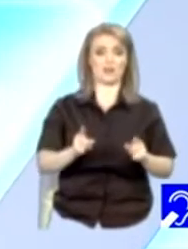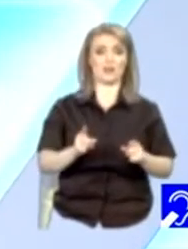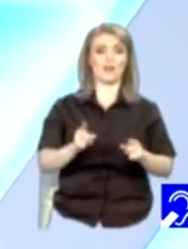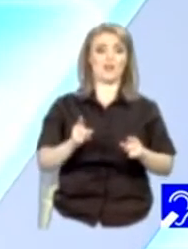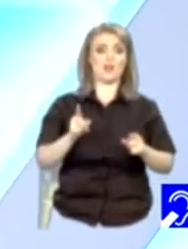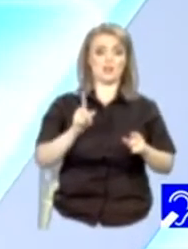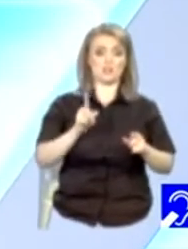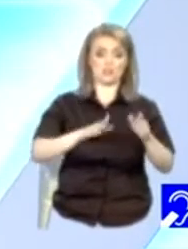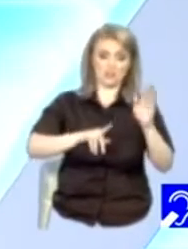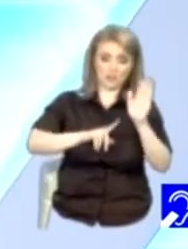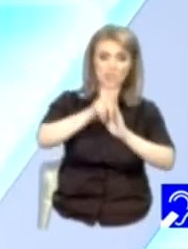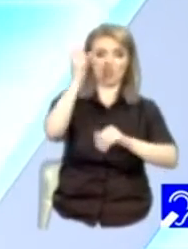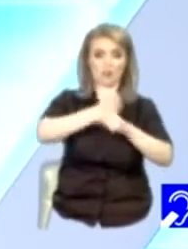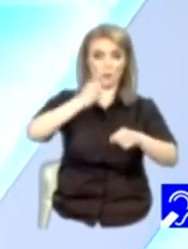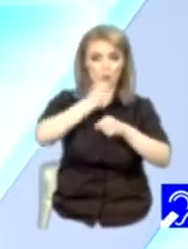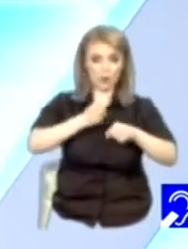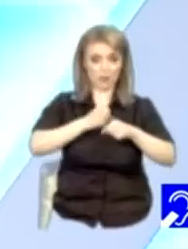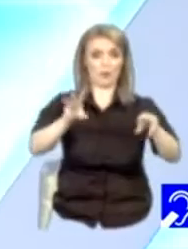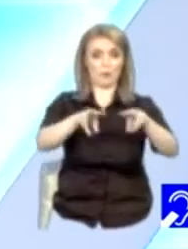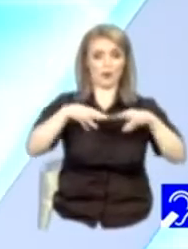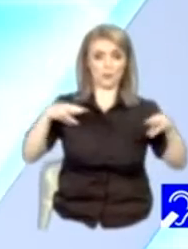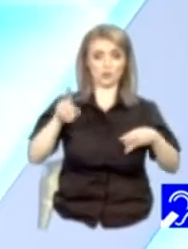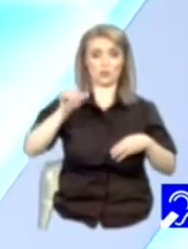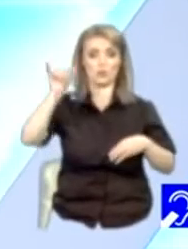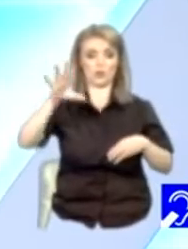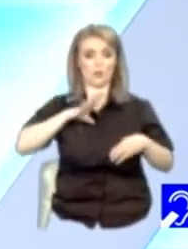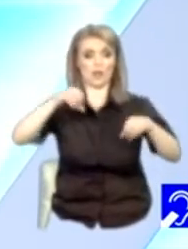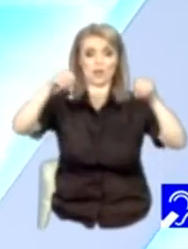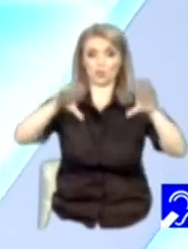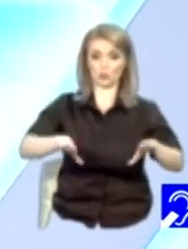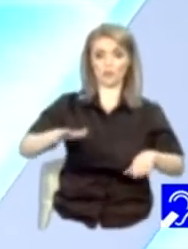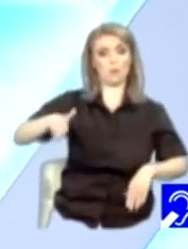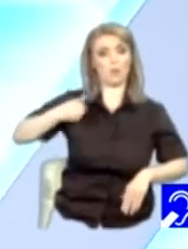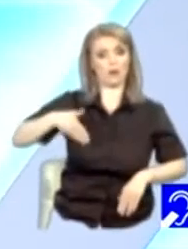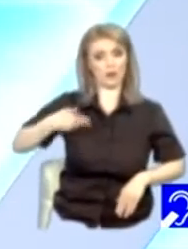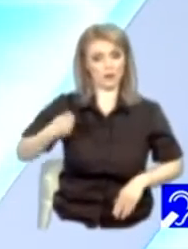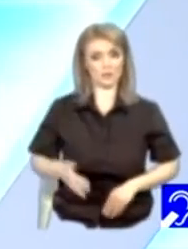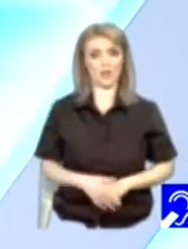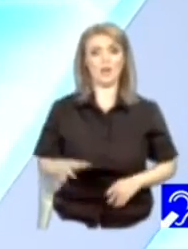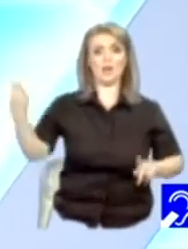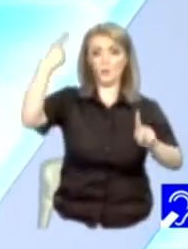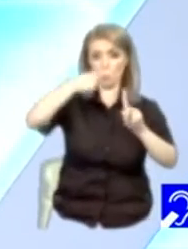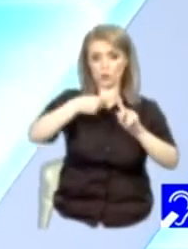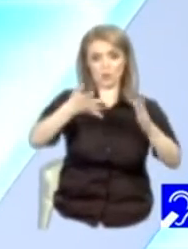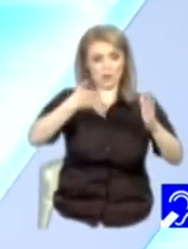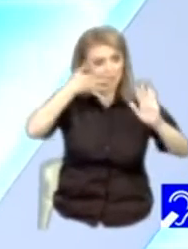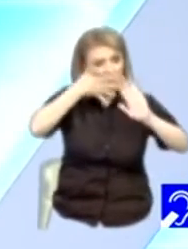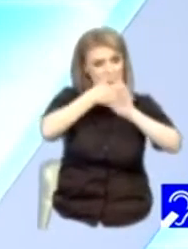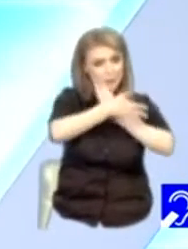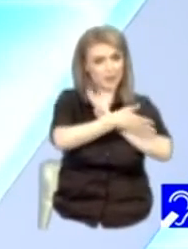la putere, expertiza cu soluții eficiente, și atunci și plus transparența și